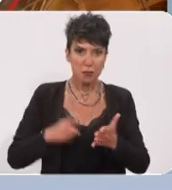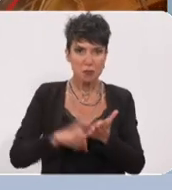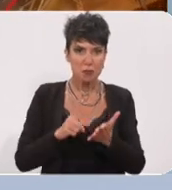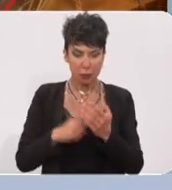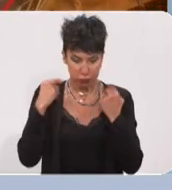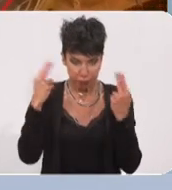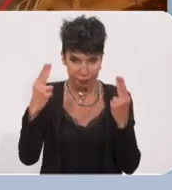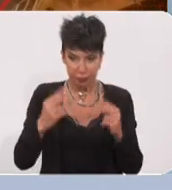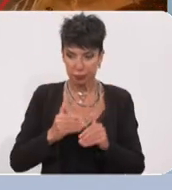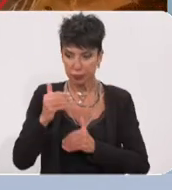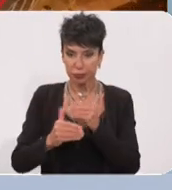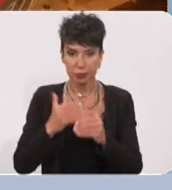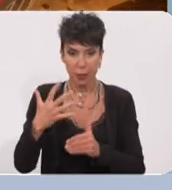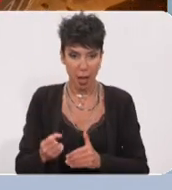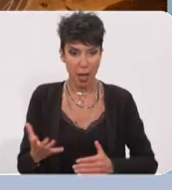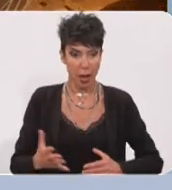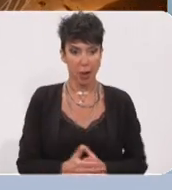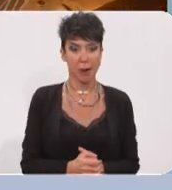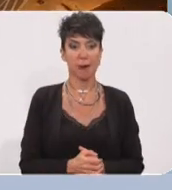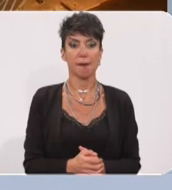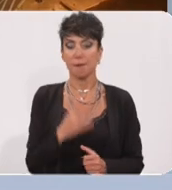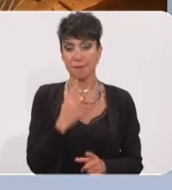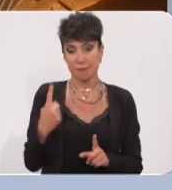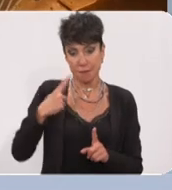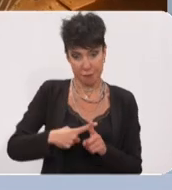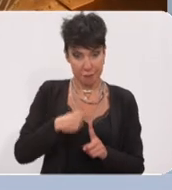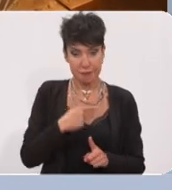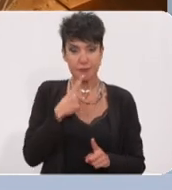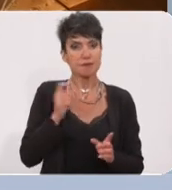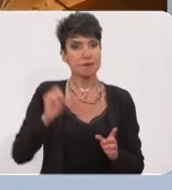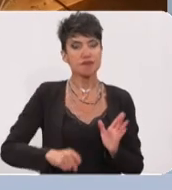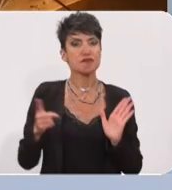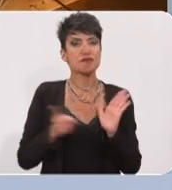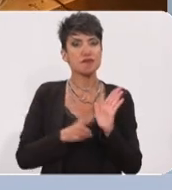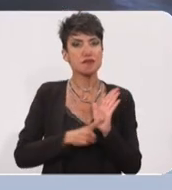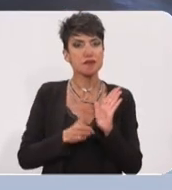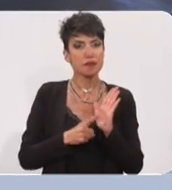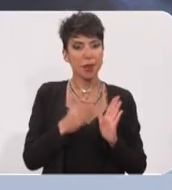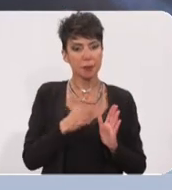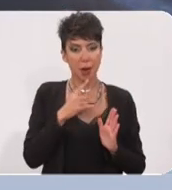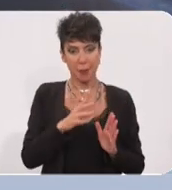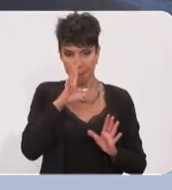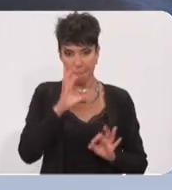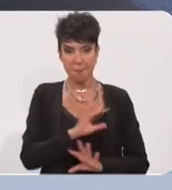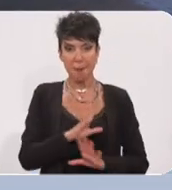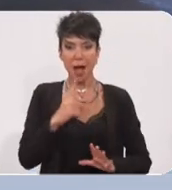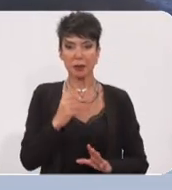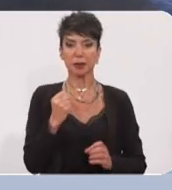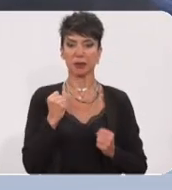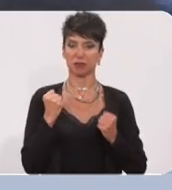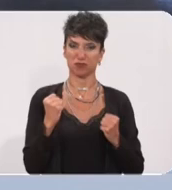μέρα και αν θέλετε και μία ψήφο που ενισχύει τη μόνη μαχητική, ουσιαστική,